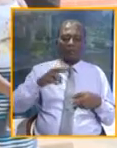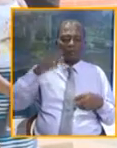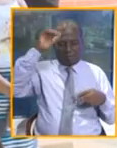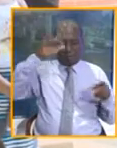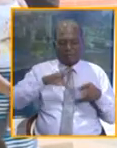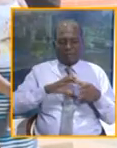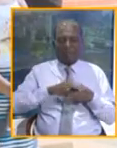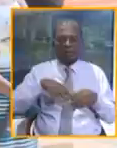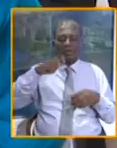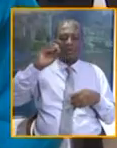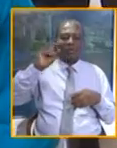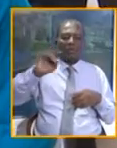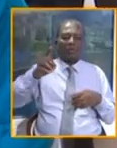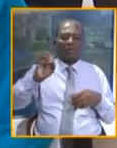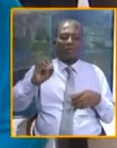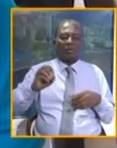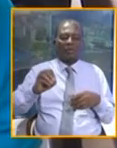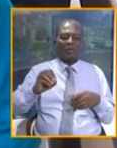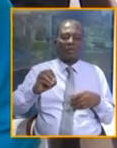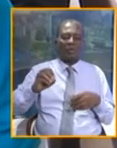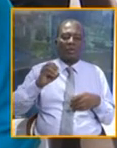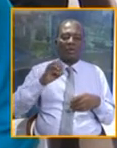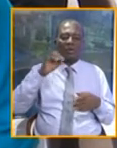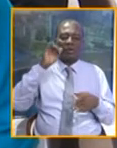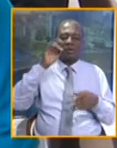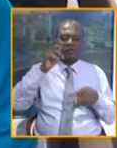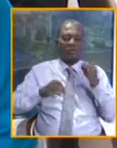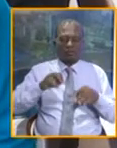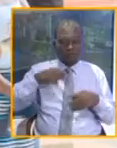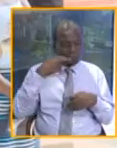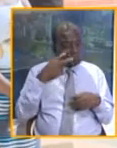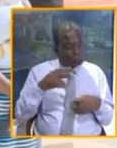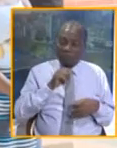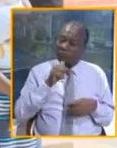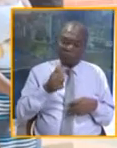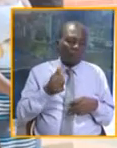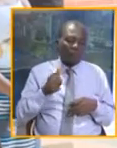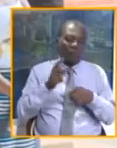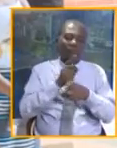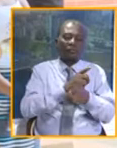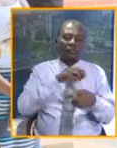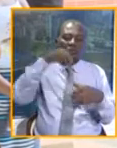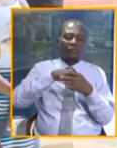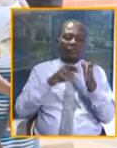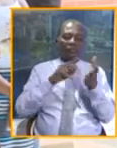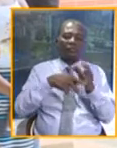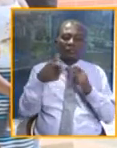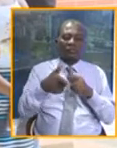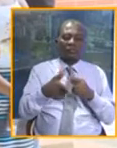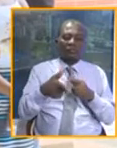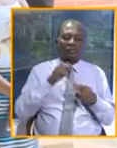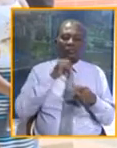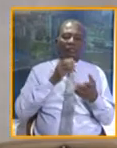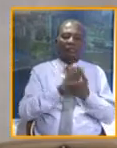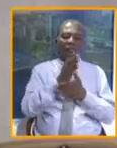le développement pour nous-mêmes. Et donc, si nous ne percevons pas le développement dans ce sens-là, ce ne serait